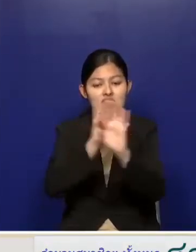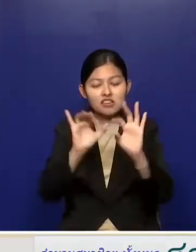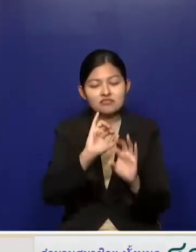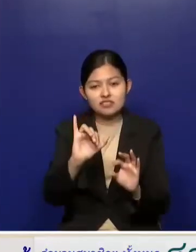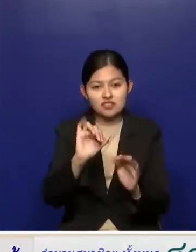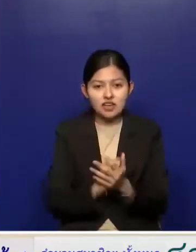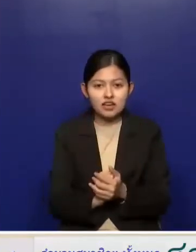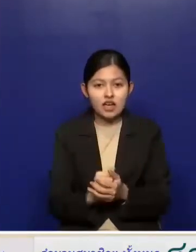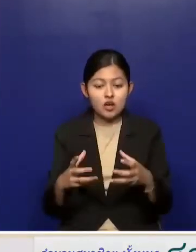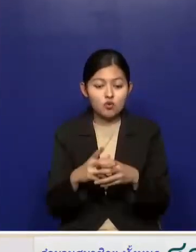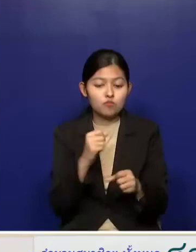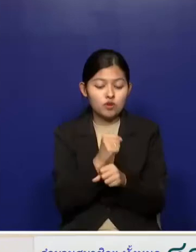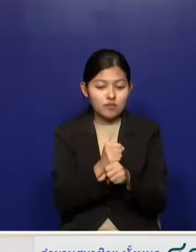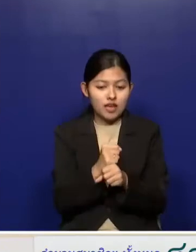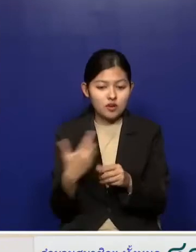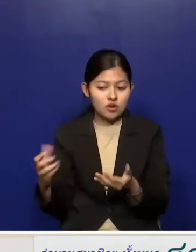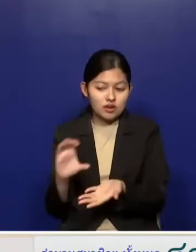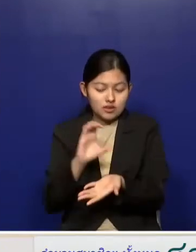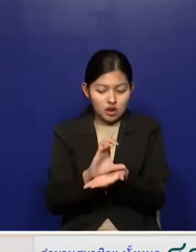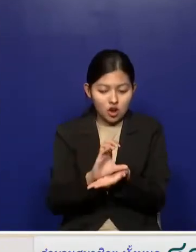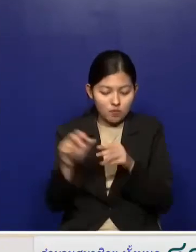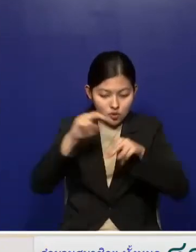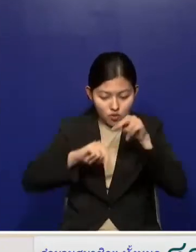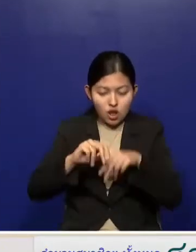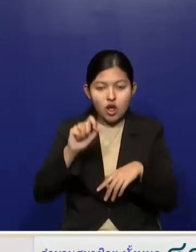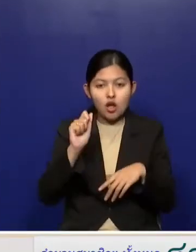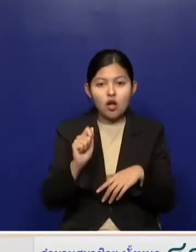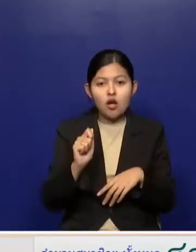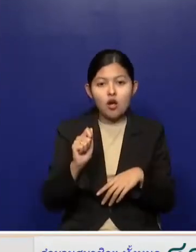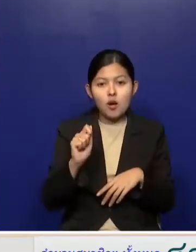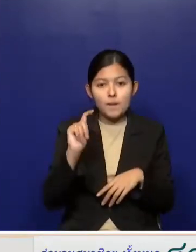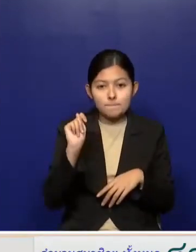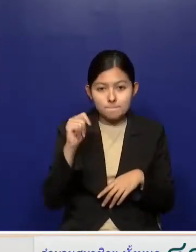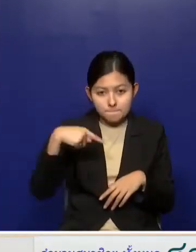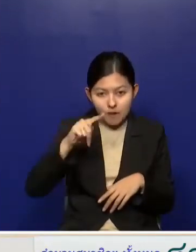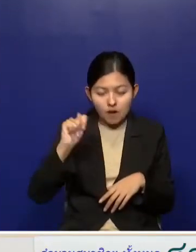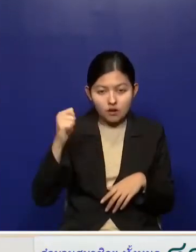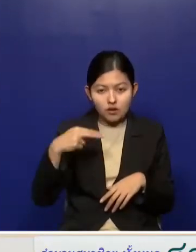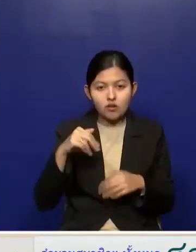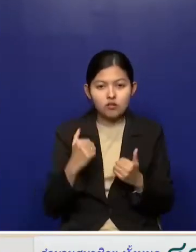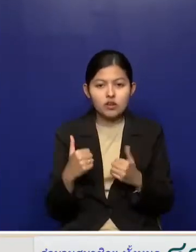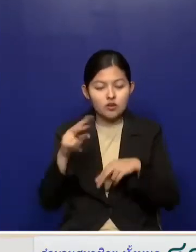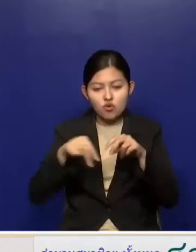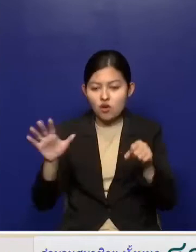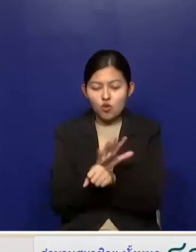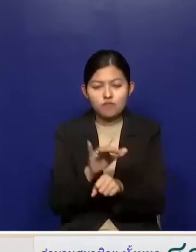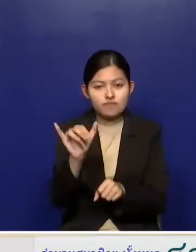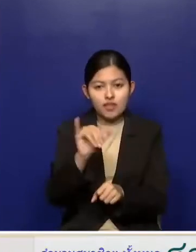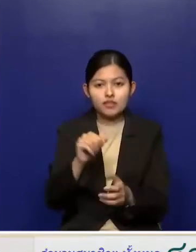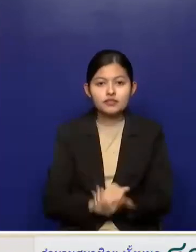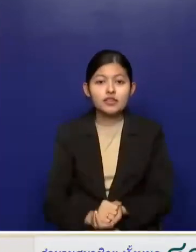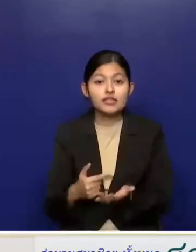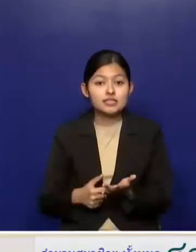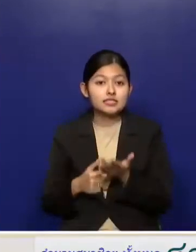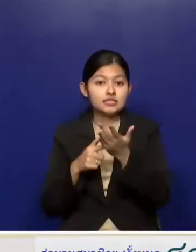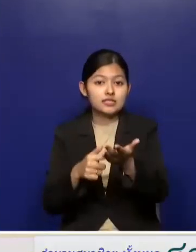เรานี้ไม่สามารทจะผันงบไปดูแล copotor?้อย่างเต็ที่อกจากนี้ก็มีเรื่องของการที่เสนอ